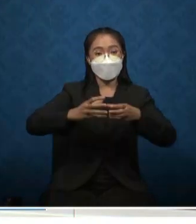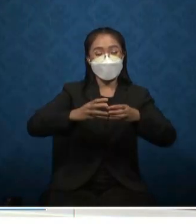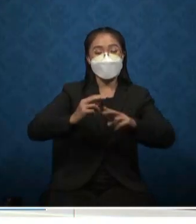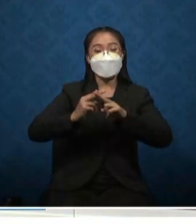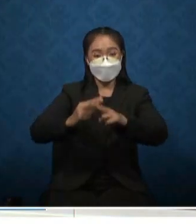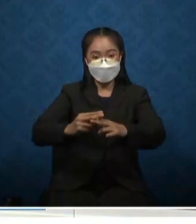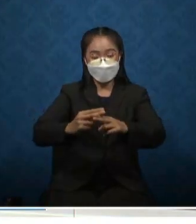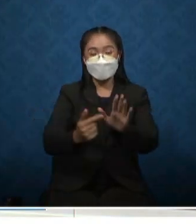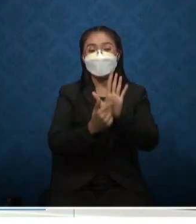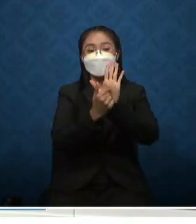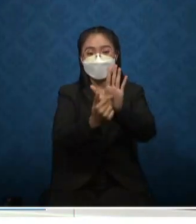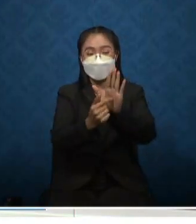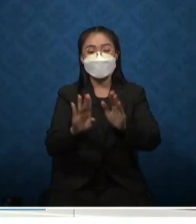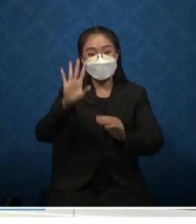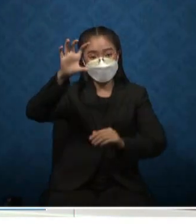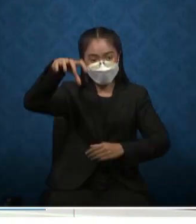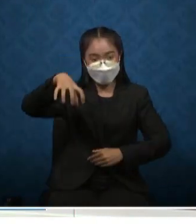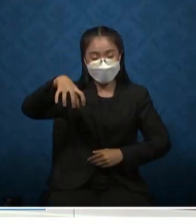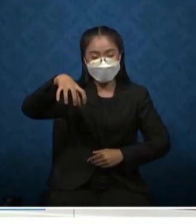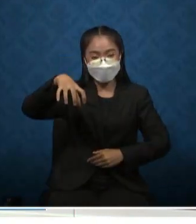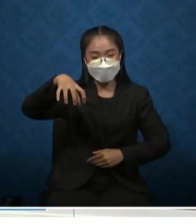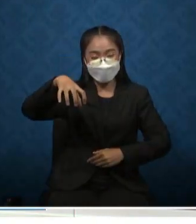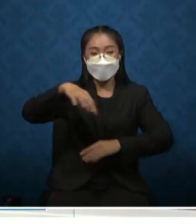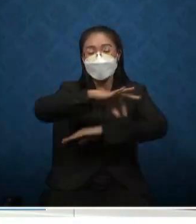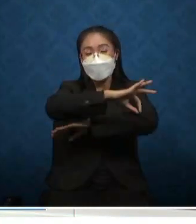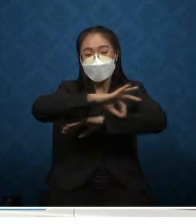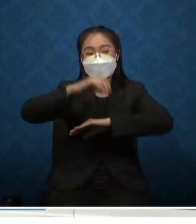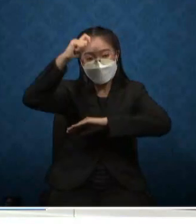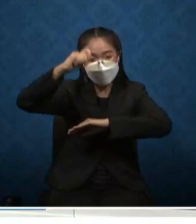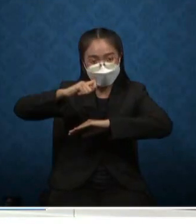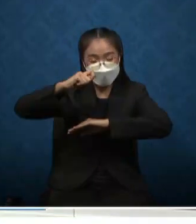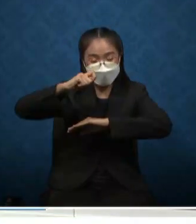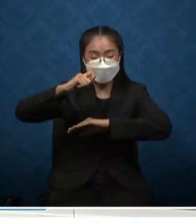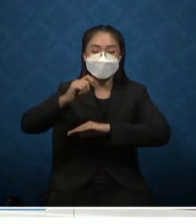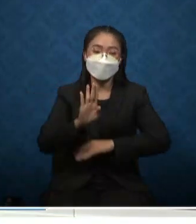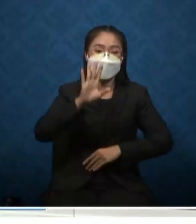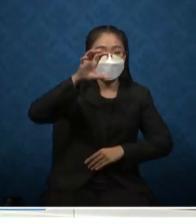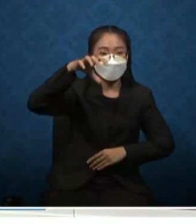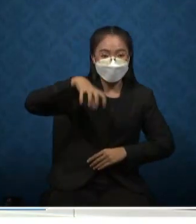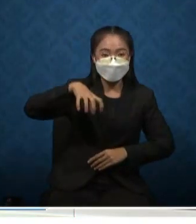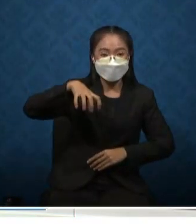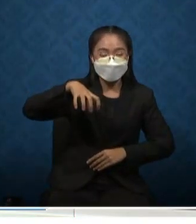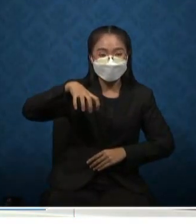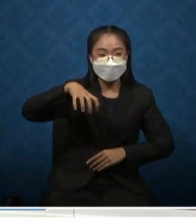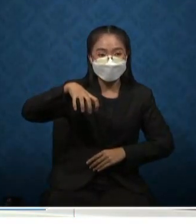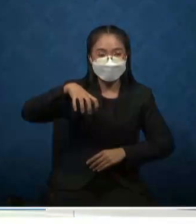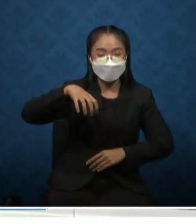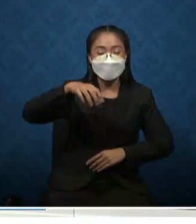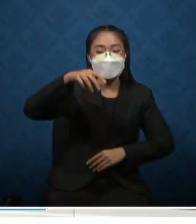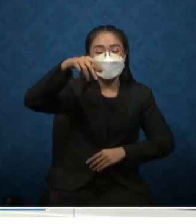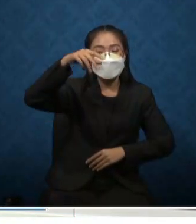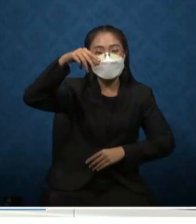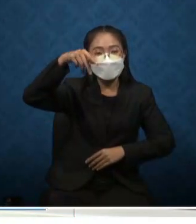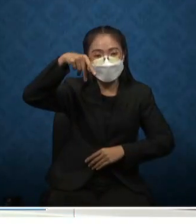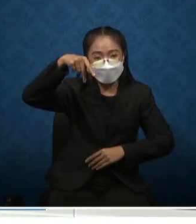อาทิเช่นบริษัทการคูณengineeringจำกัดมหาชนและบริษัทpcpg